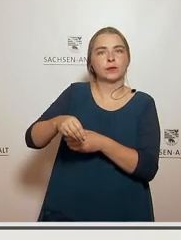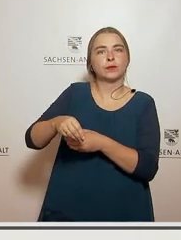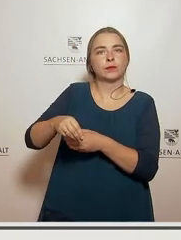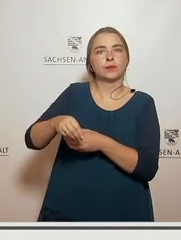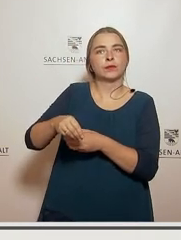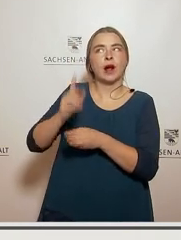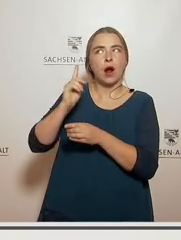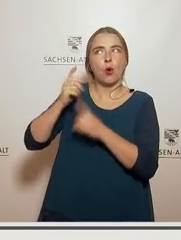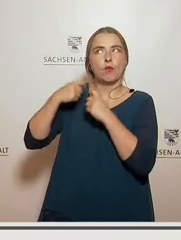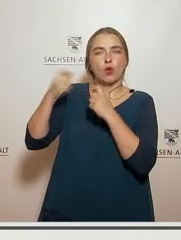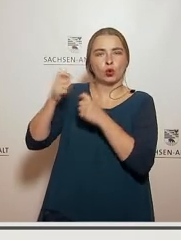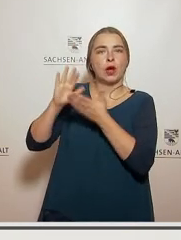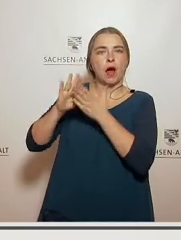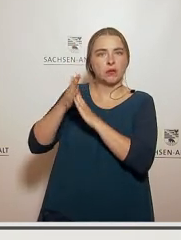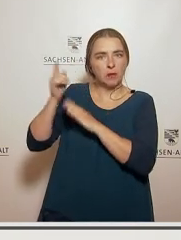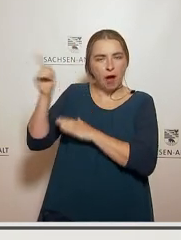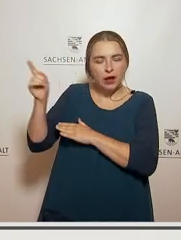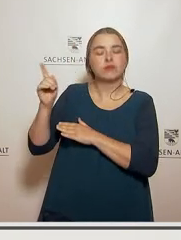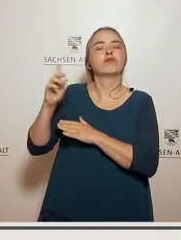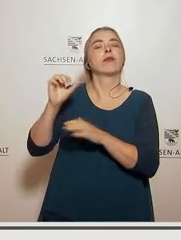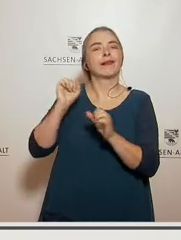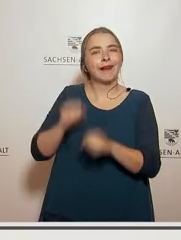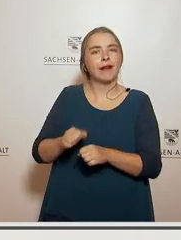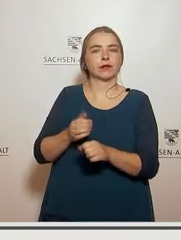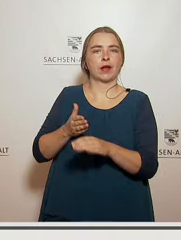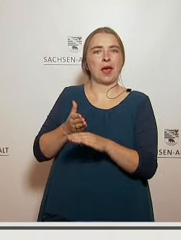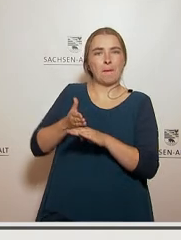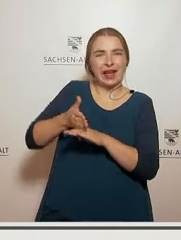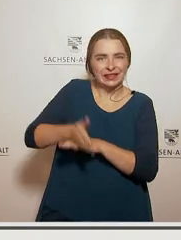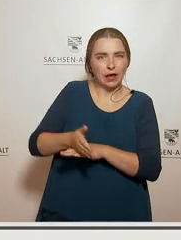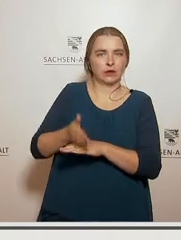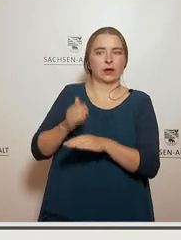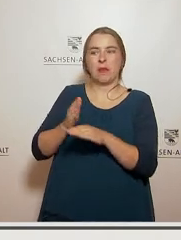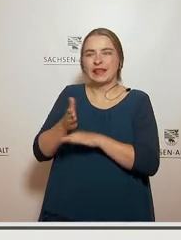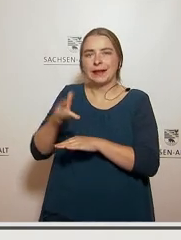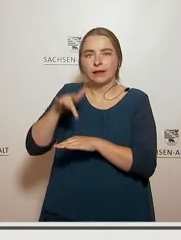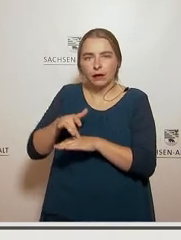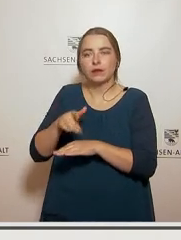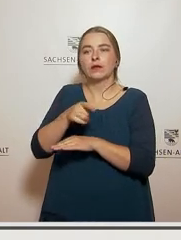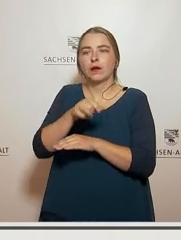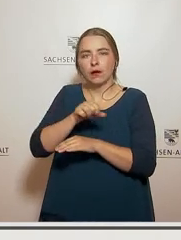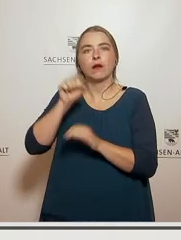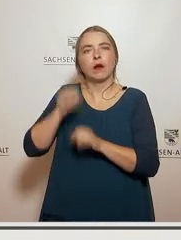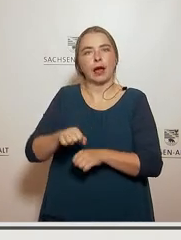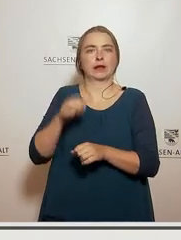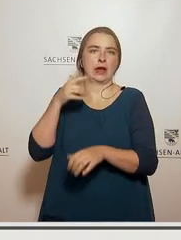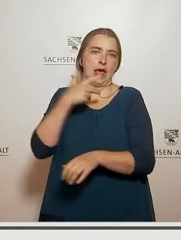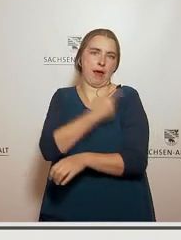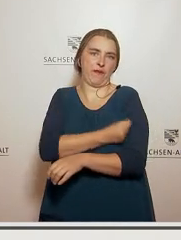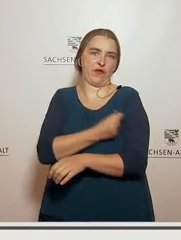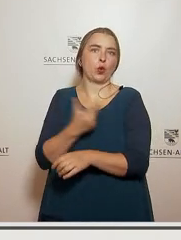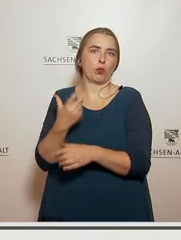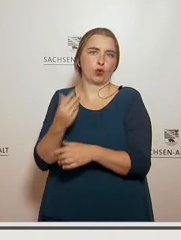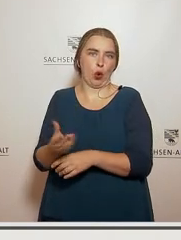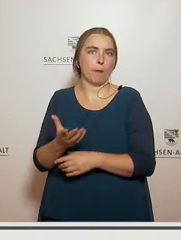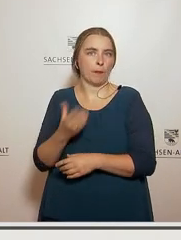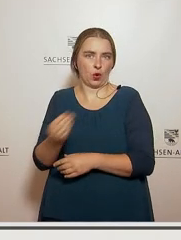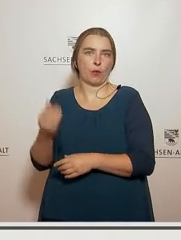auch Patientinnen und Patienten geimpft werden können, um hinsichtlich dem Impfen einen Fortschritt zu erreichen.